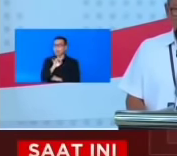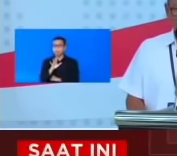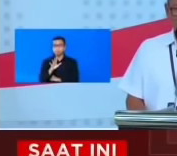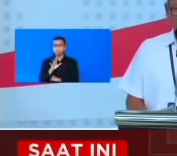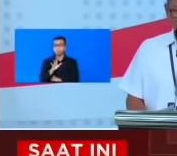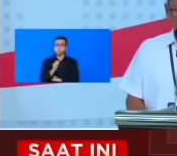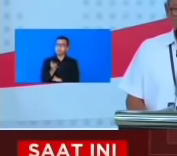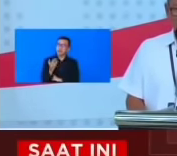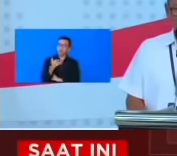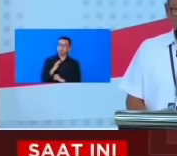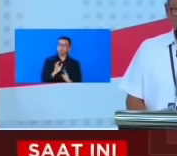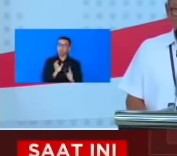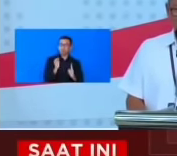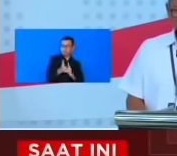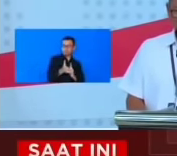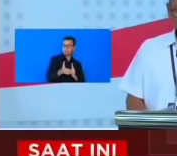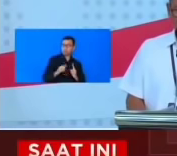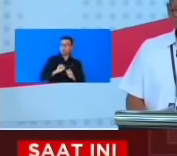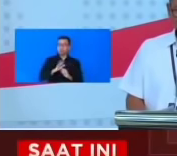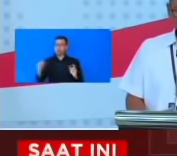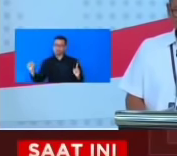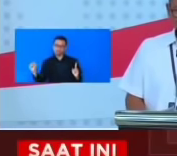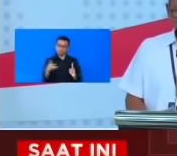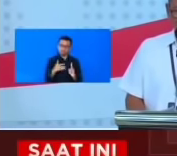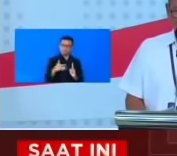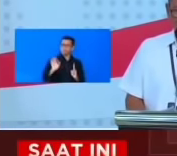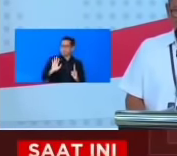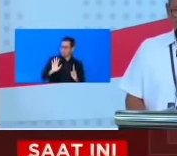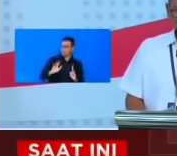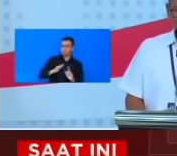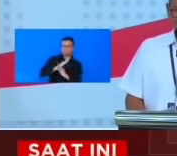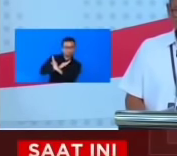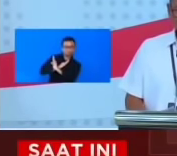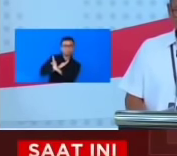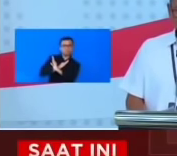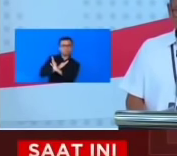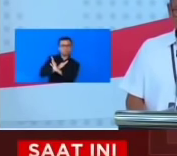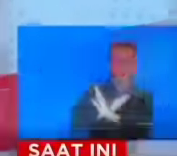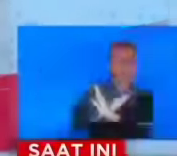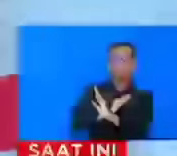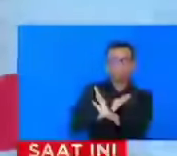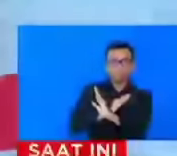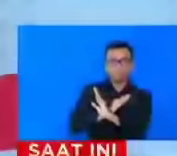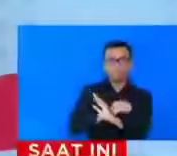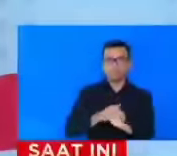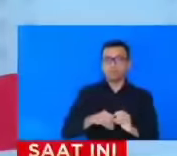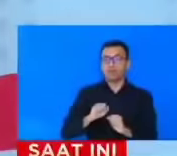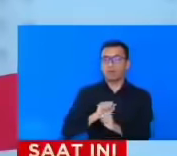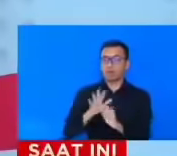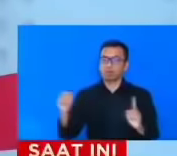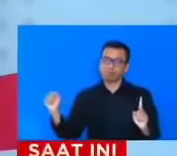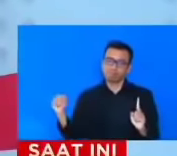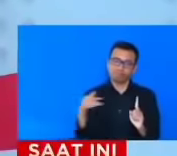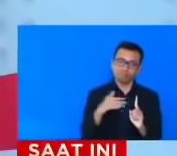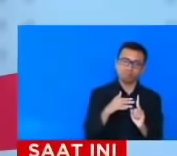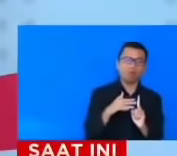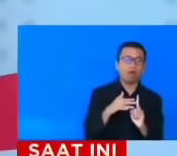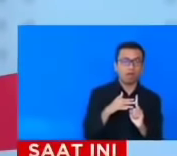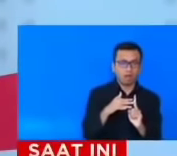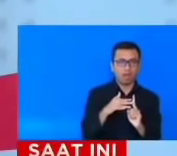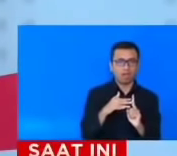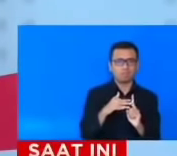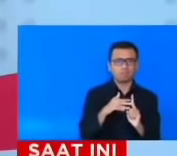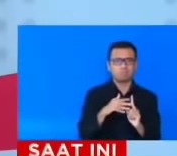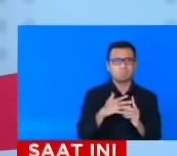sampai mereka tertular penyakit ini, karena dampaknya akan lebih berat dibanding dengan yang